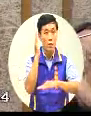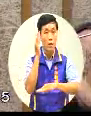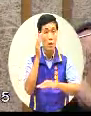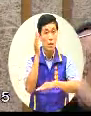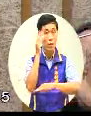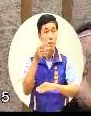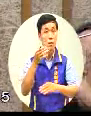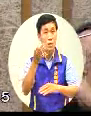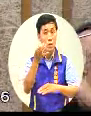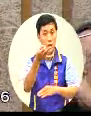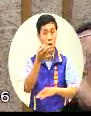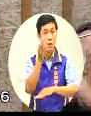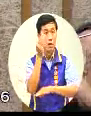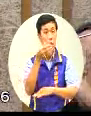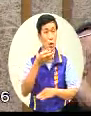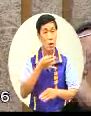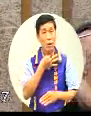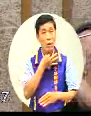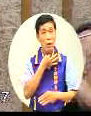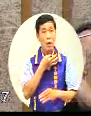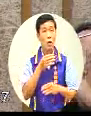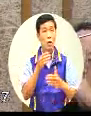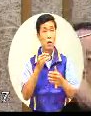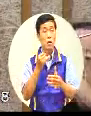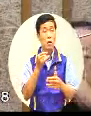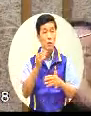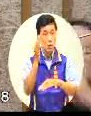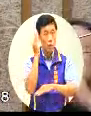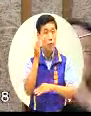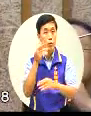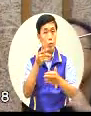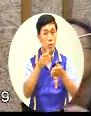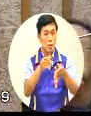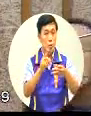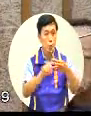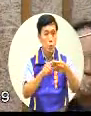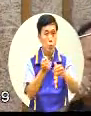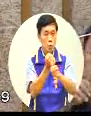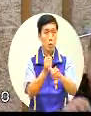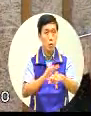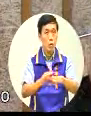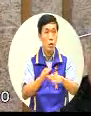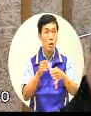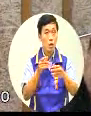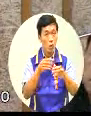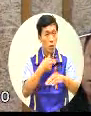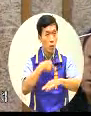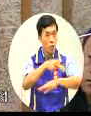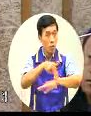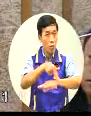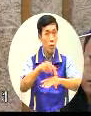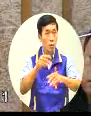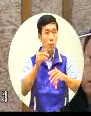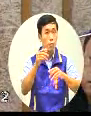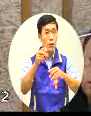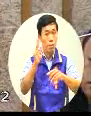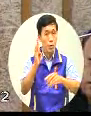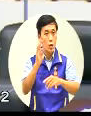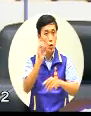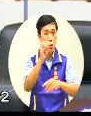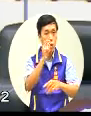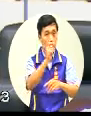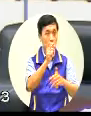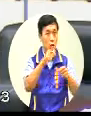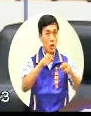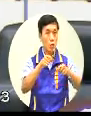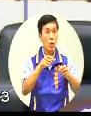可能非常困难由政府来主导，但是我们会做好整个规划方案，朝向 OT 的方式。 其实那个县市合